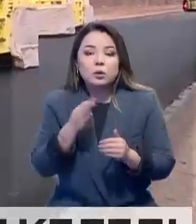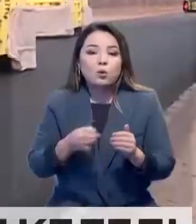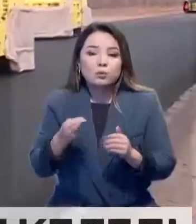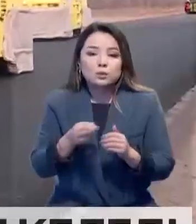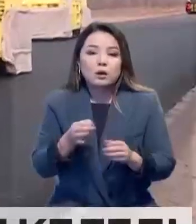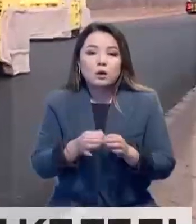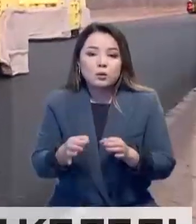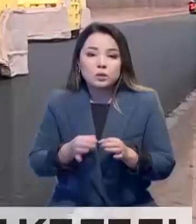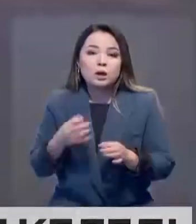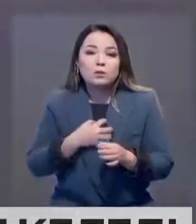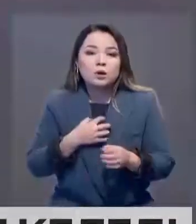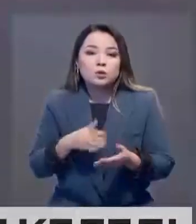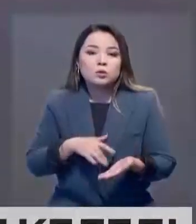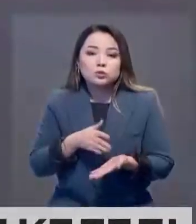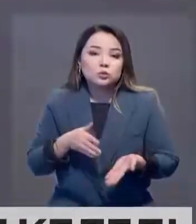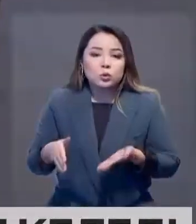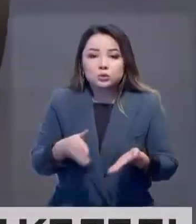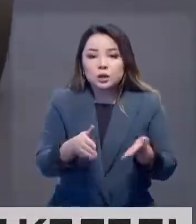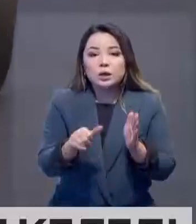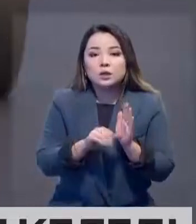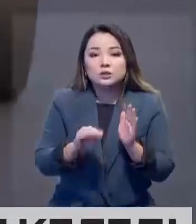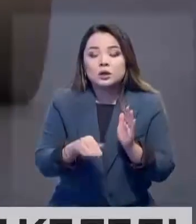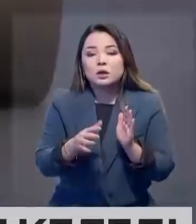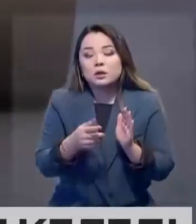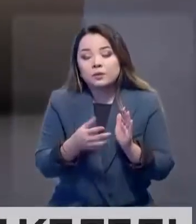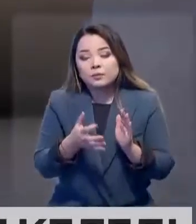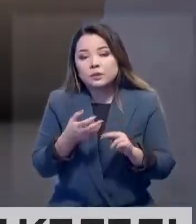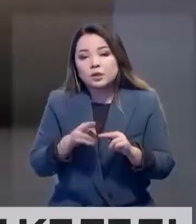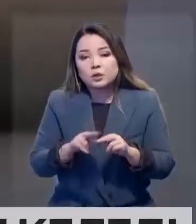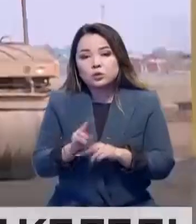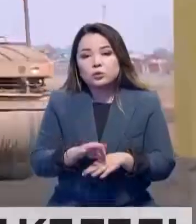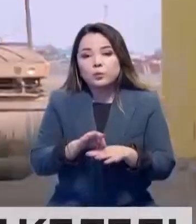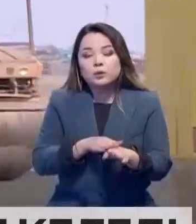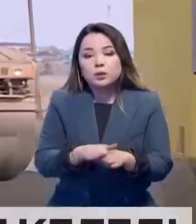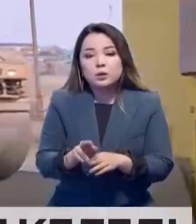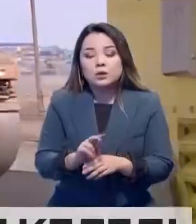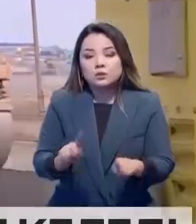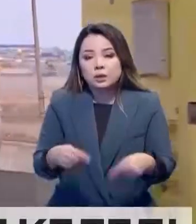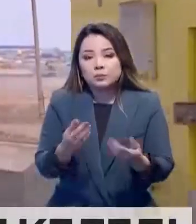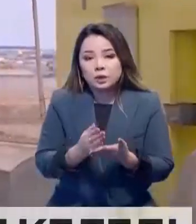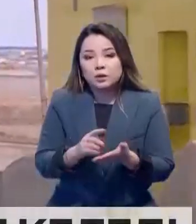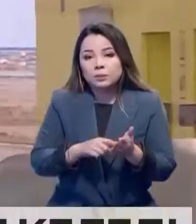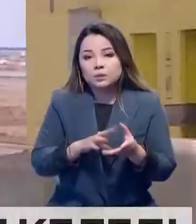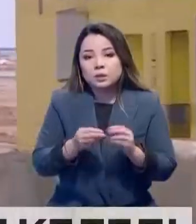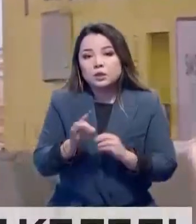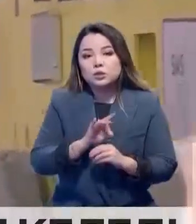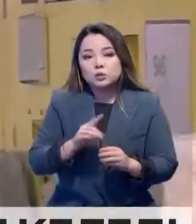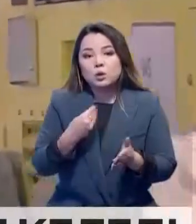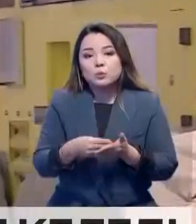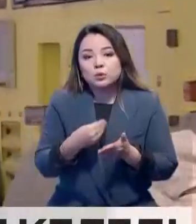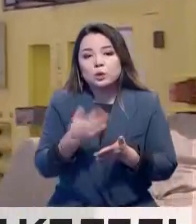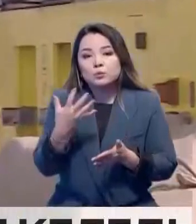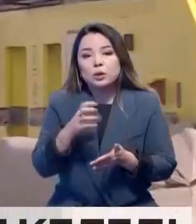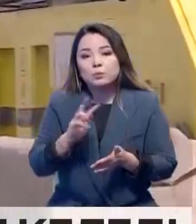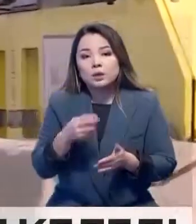облыстық және аудандық маңызы бар жолдар. Бүгінгі күні 6,5 мың шақырым тас жолы жөндеу жұмыстарымен қамтылды. Бұл мақсаттарға республикалық бюджеттен